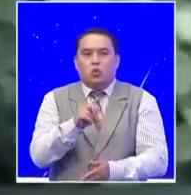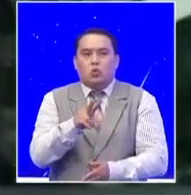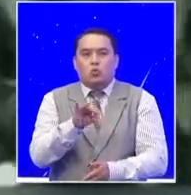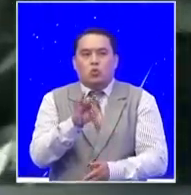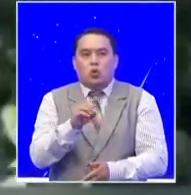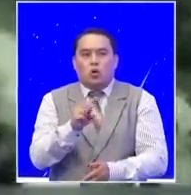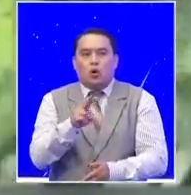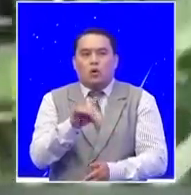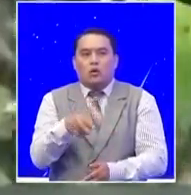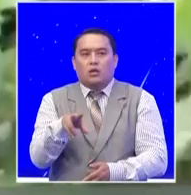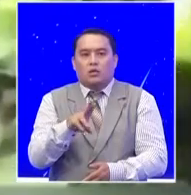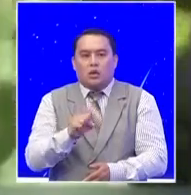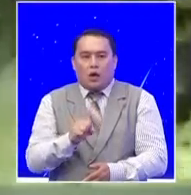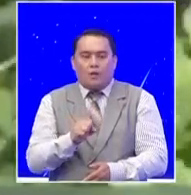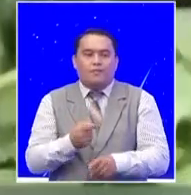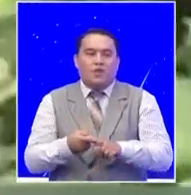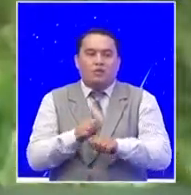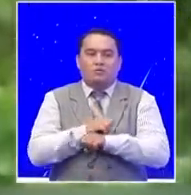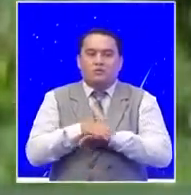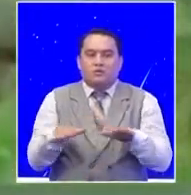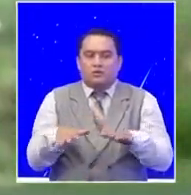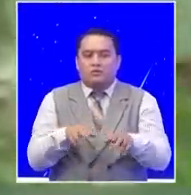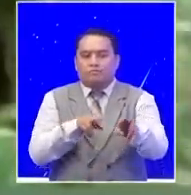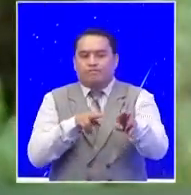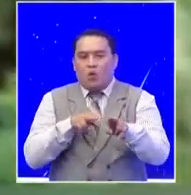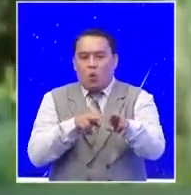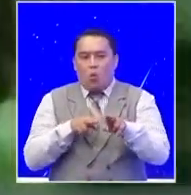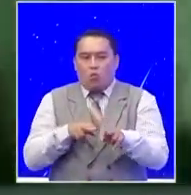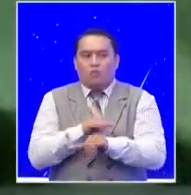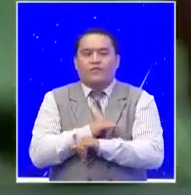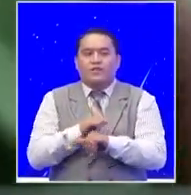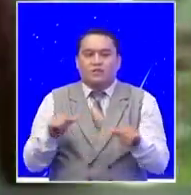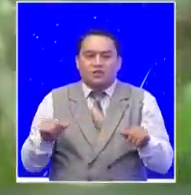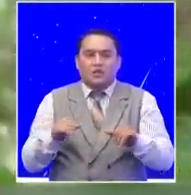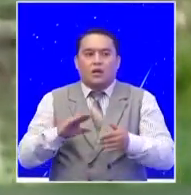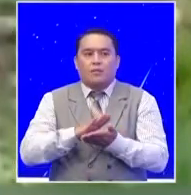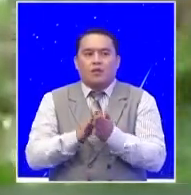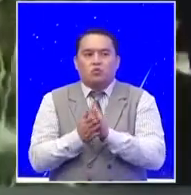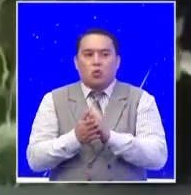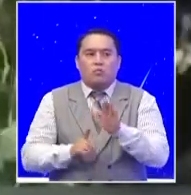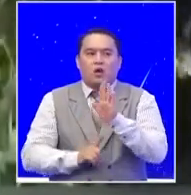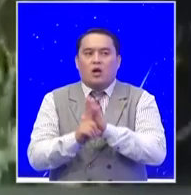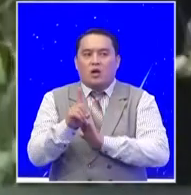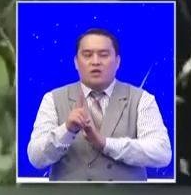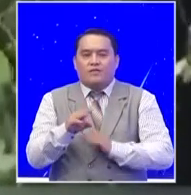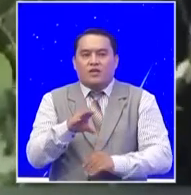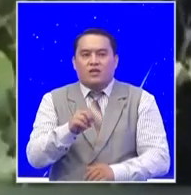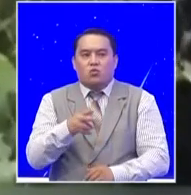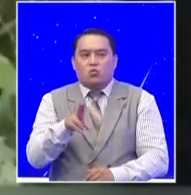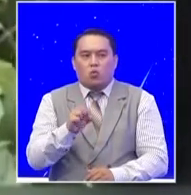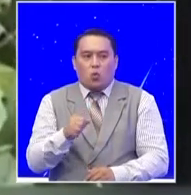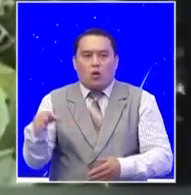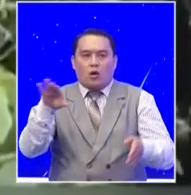горилланы қырып жатыр. Бұл елде коронавирустың таралуы браконьерліктің белең алуына келді. Эпидемия басталғалы елдің Вирунга қорығында